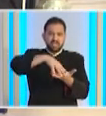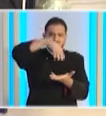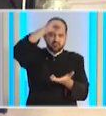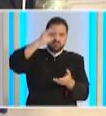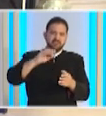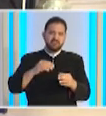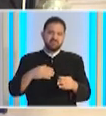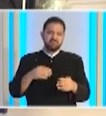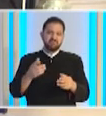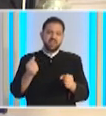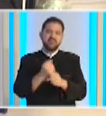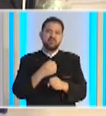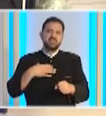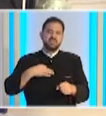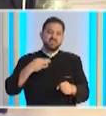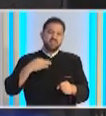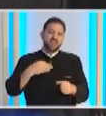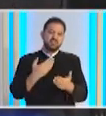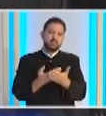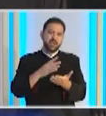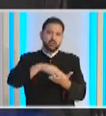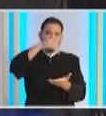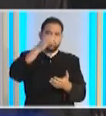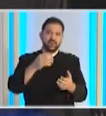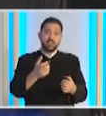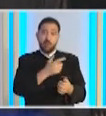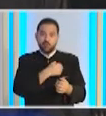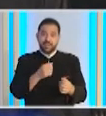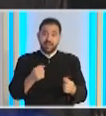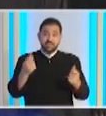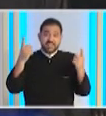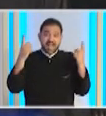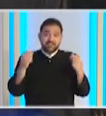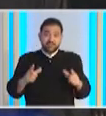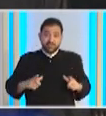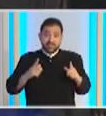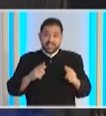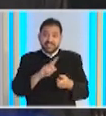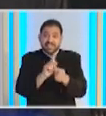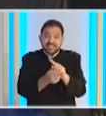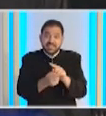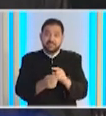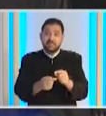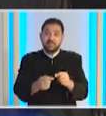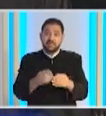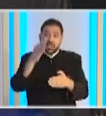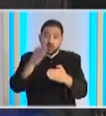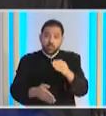am neglijat viața duhovnicească, avem șansa ca până la sfârșitul vieții noastre să ne schimbăm. Și în ultimul ceas